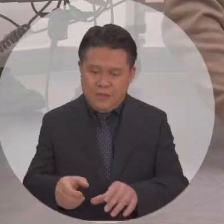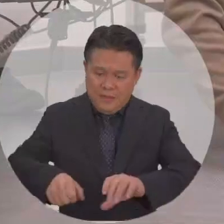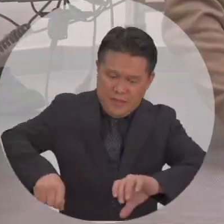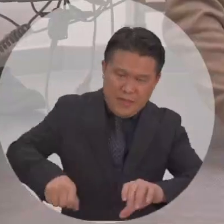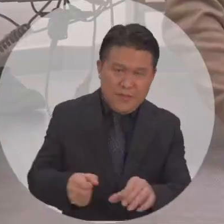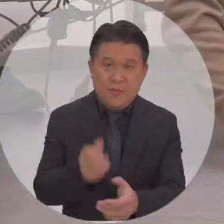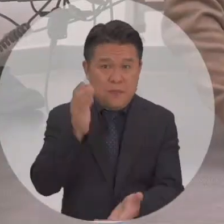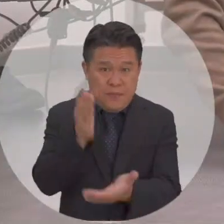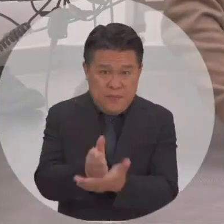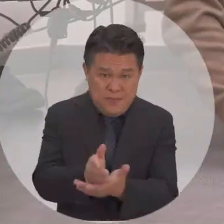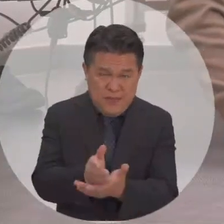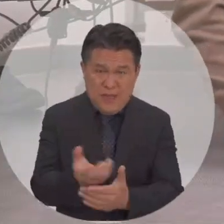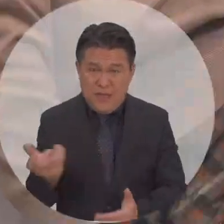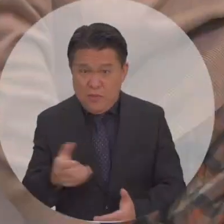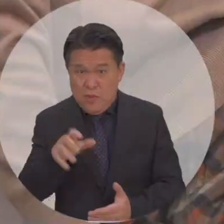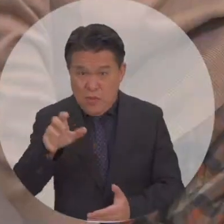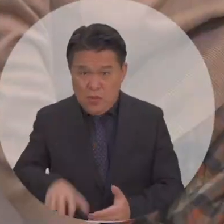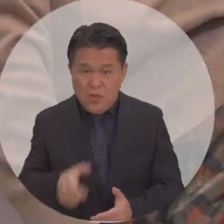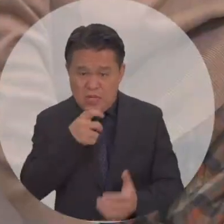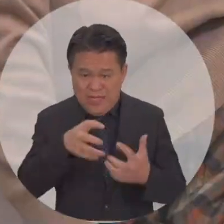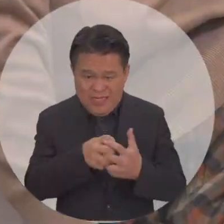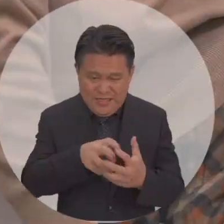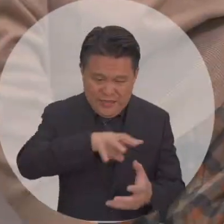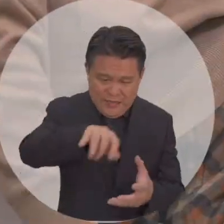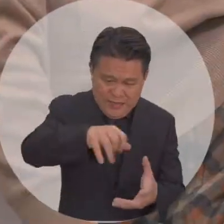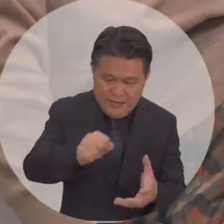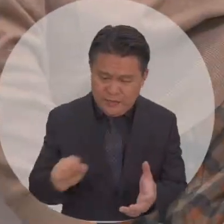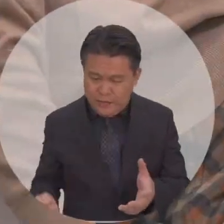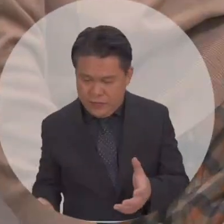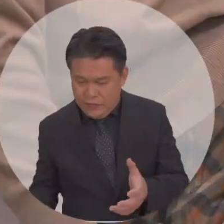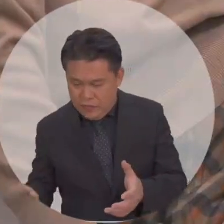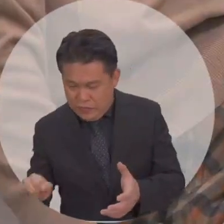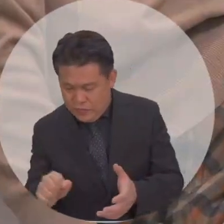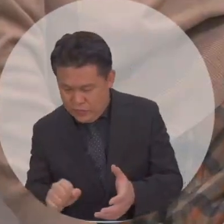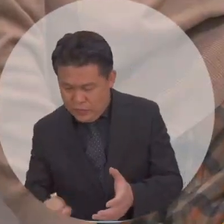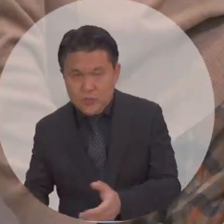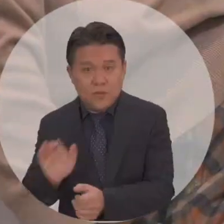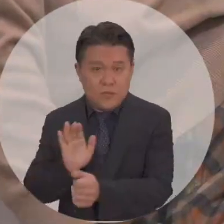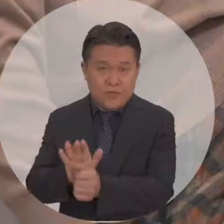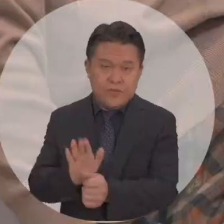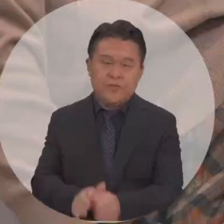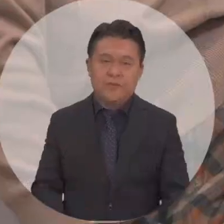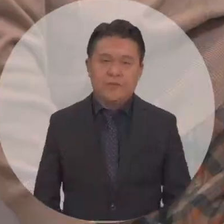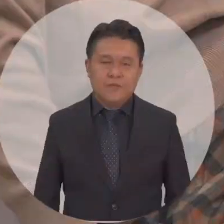억지로 구부리거나 펴지 않고 통증이 있는 부위에 얼음찜질을 해줍니다.